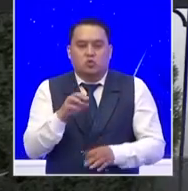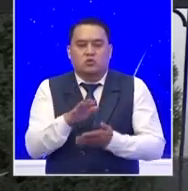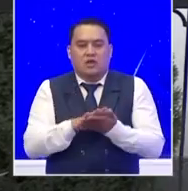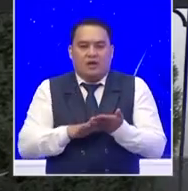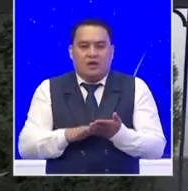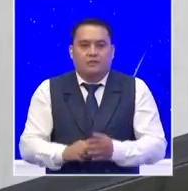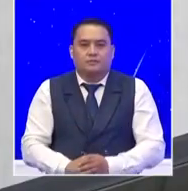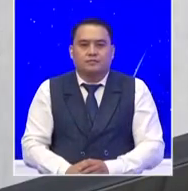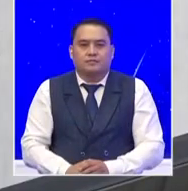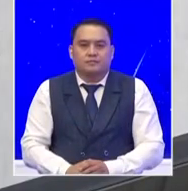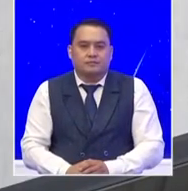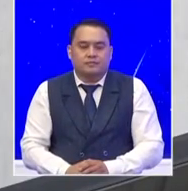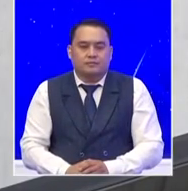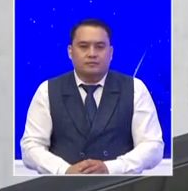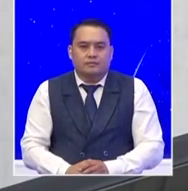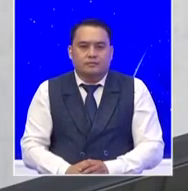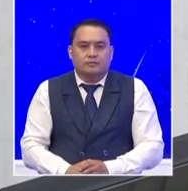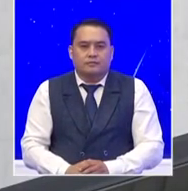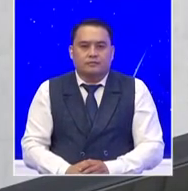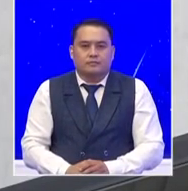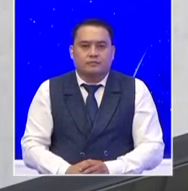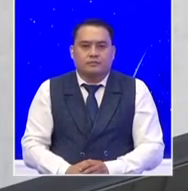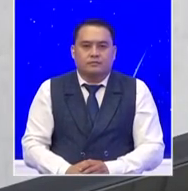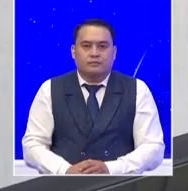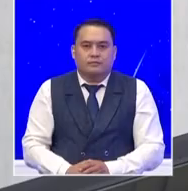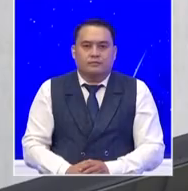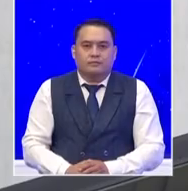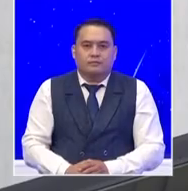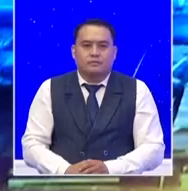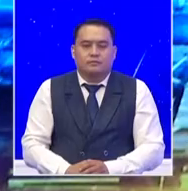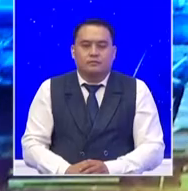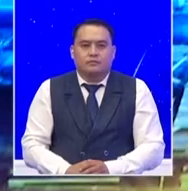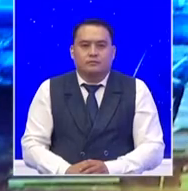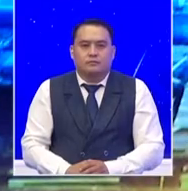заявок. Айнур Мейерханова, Нуржан Муканов, Надир Хамзин, телеканал ЖТСУ, Талдыкурган.